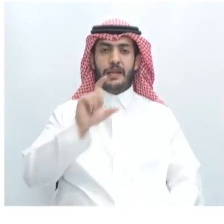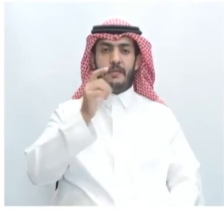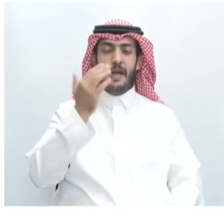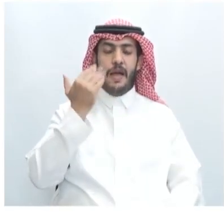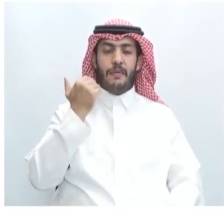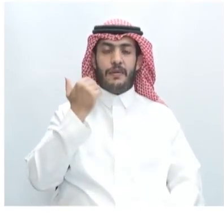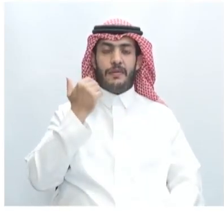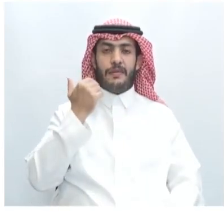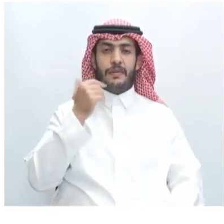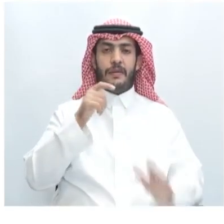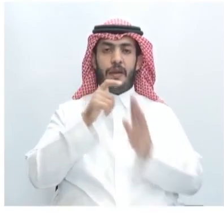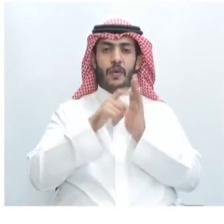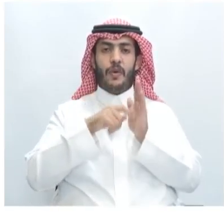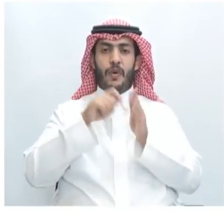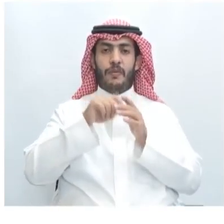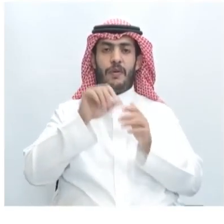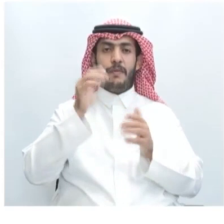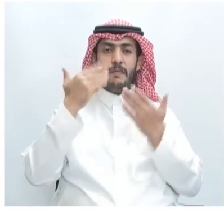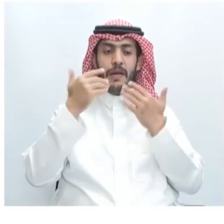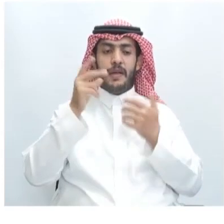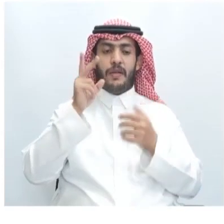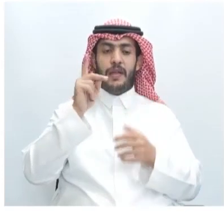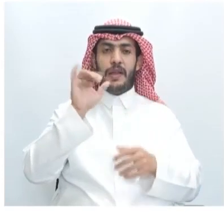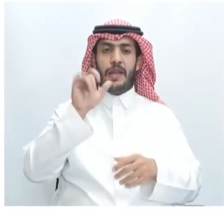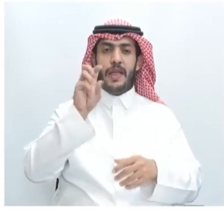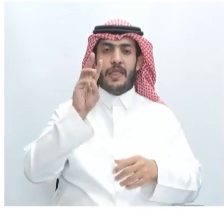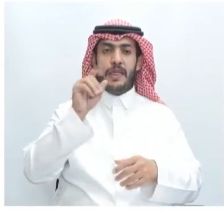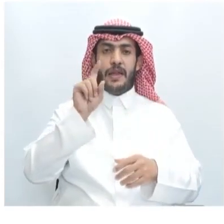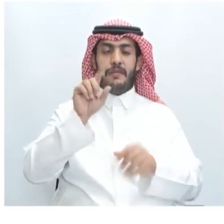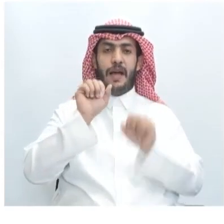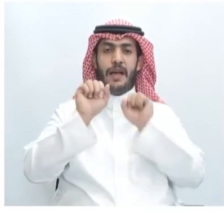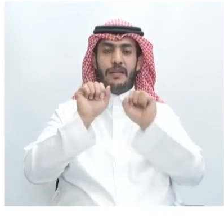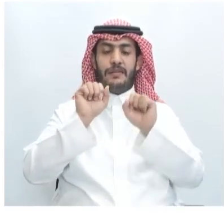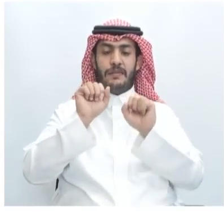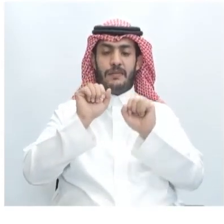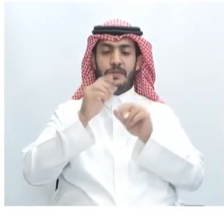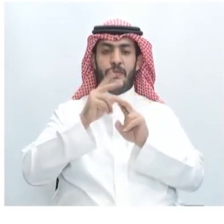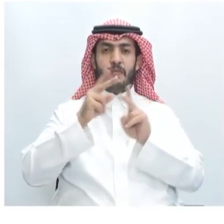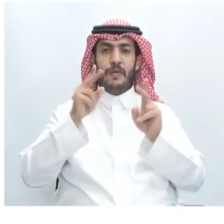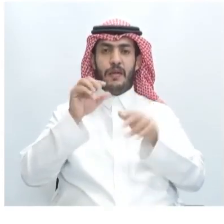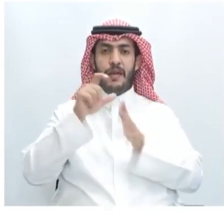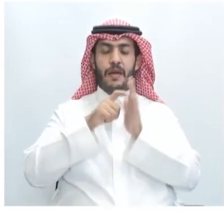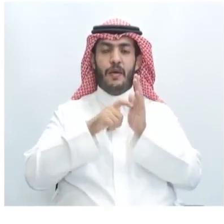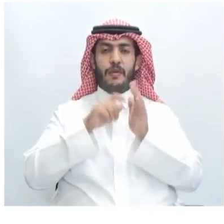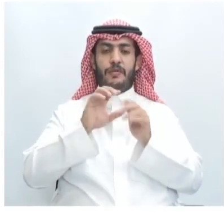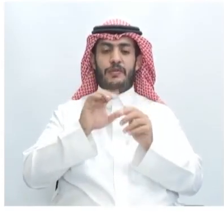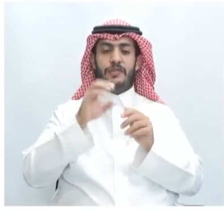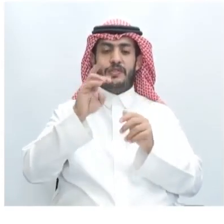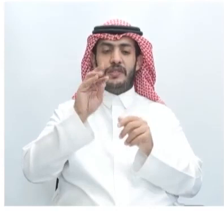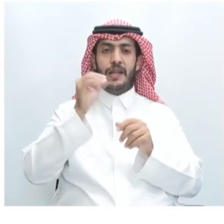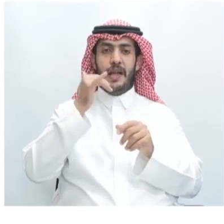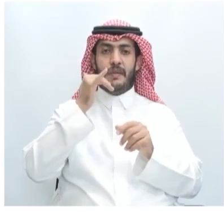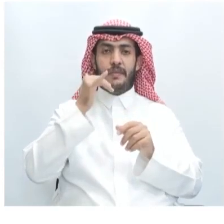وكما ان نظام الحكم في مكه ويثرب كان يتميز بخصائص تختلف عن باقي انظمه الحكم في الجزيره العربيه